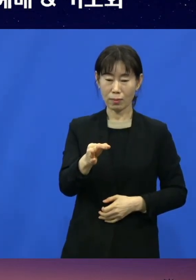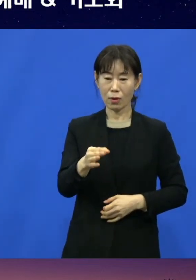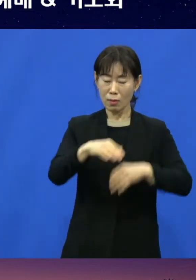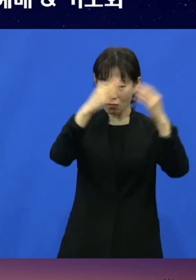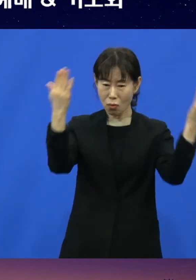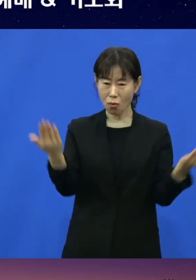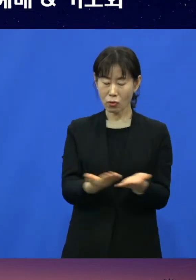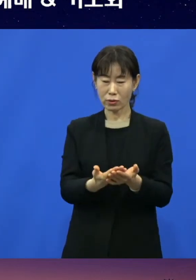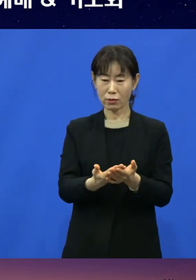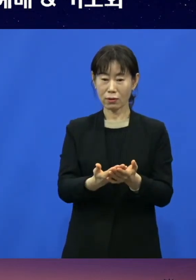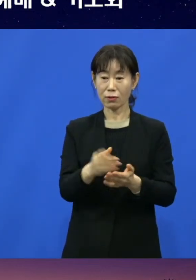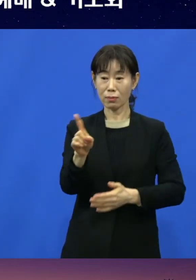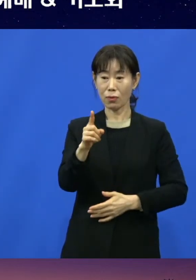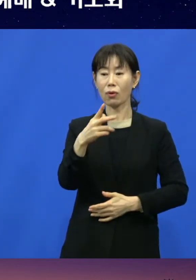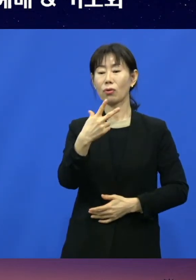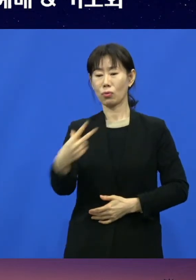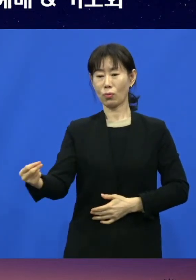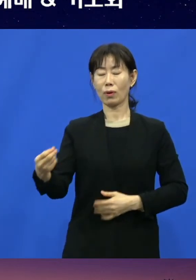그렇게 되는 거예요.